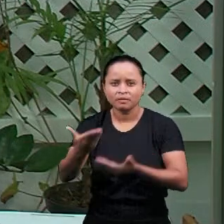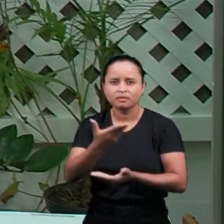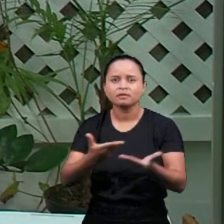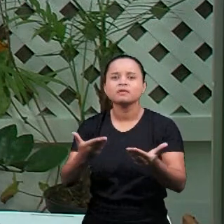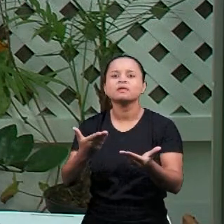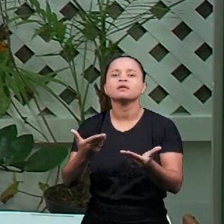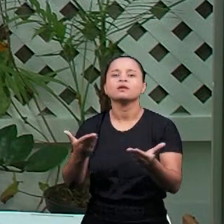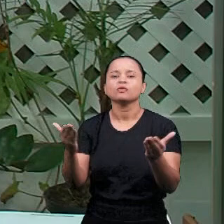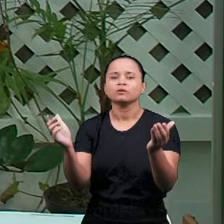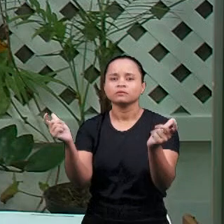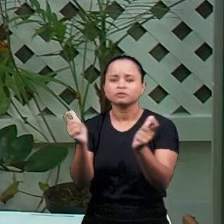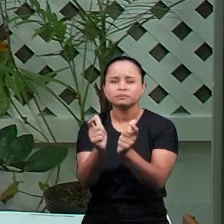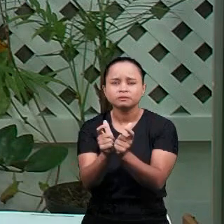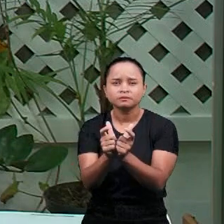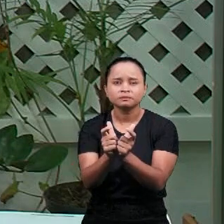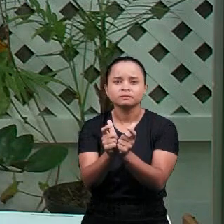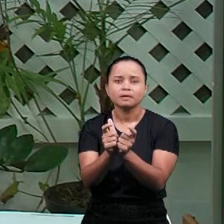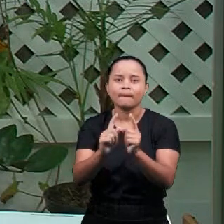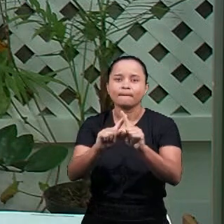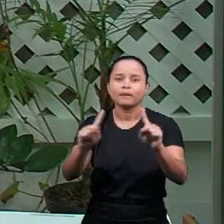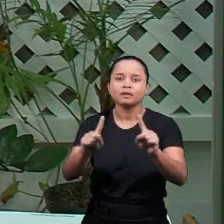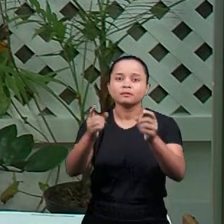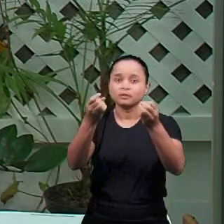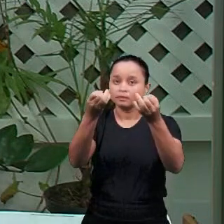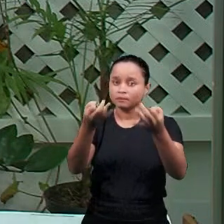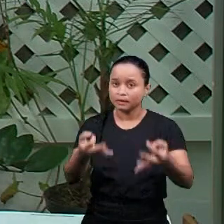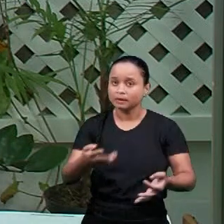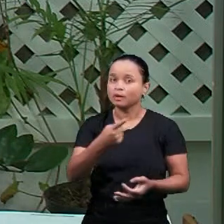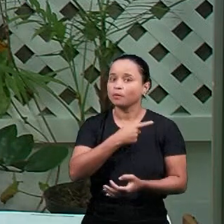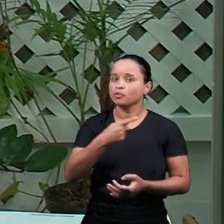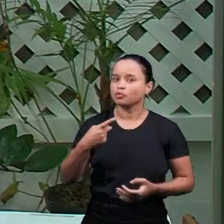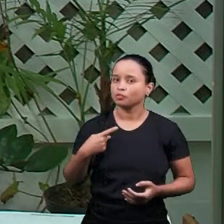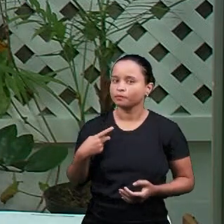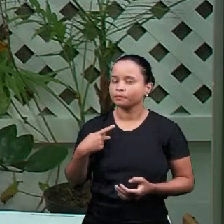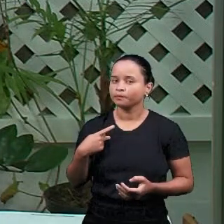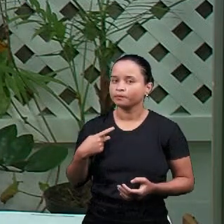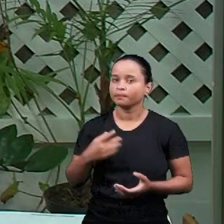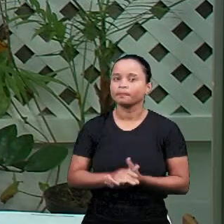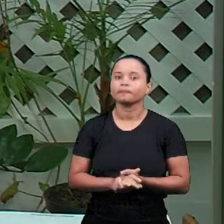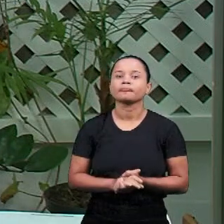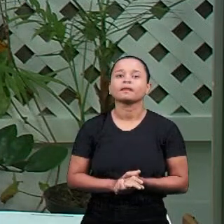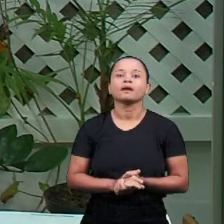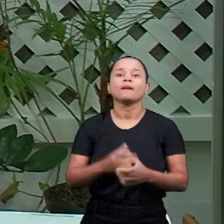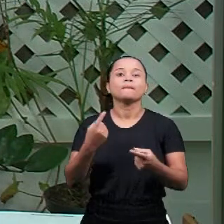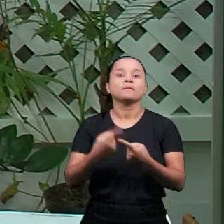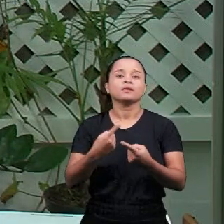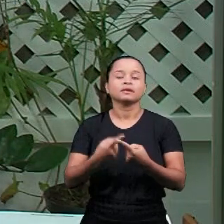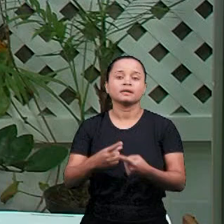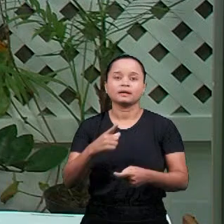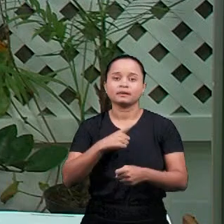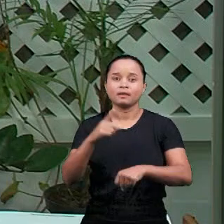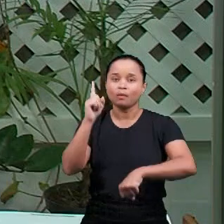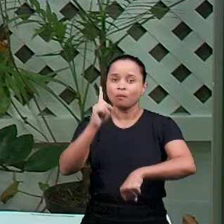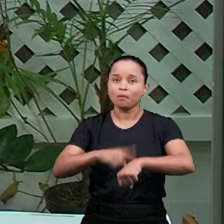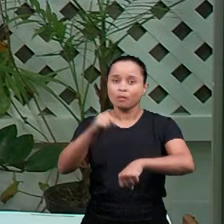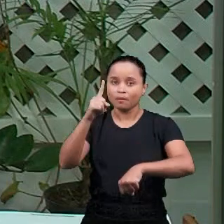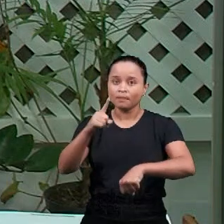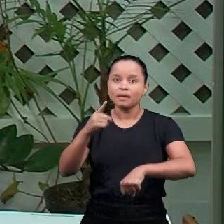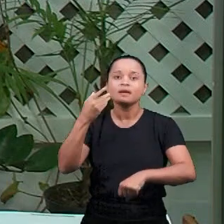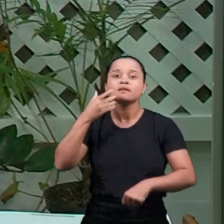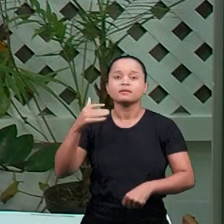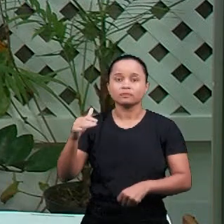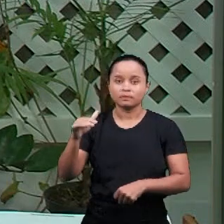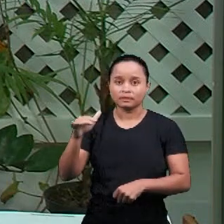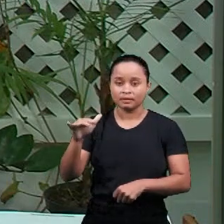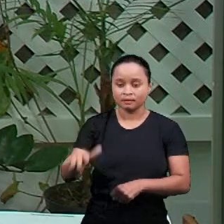grande quantité. Mais nous sommes en train de dire au pasteur qu'il arrive un moment des enfants. Donc, les adultes, comme